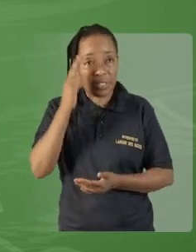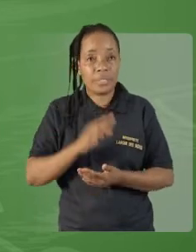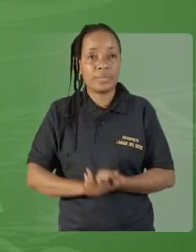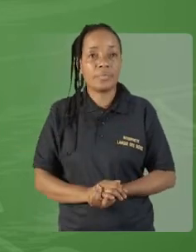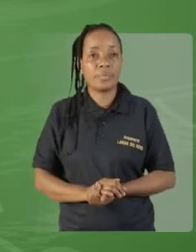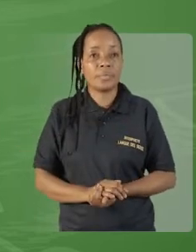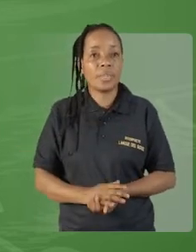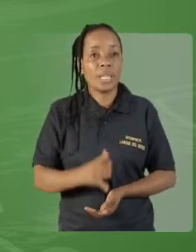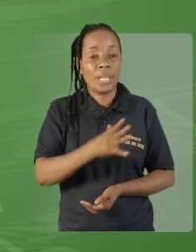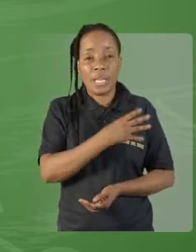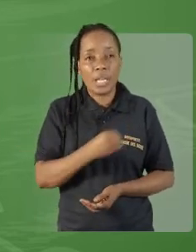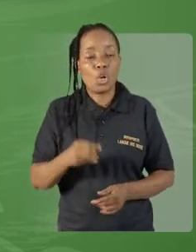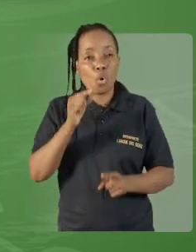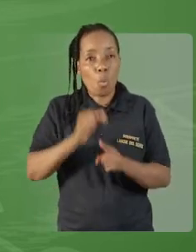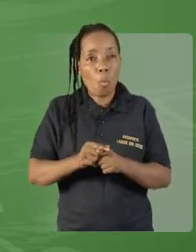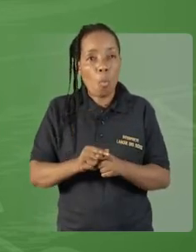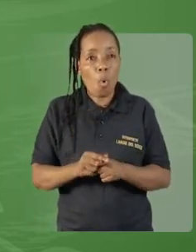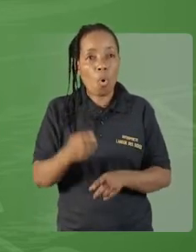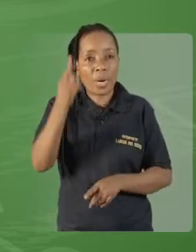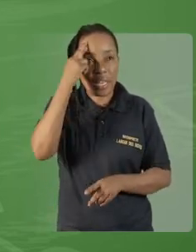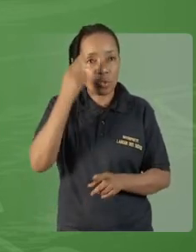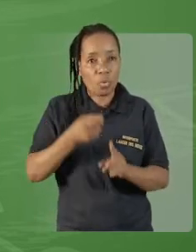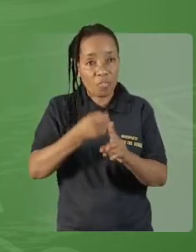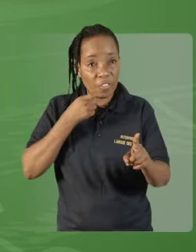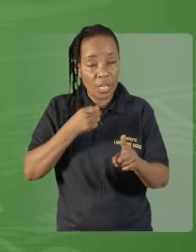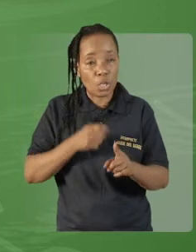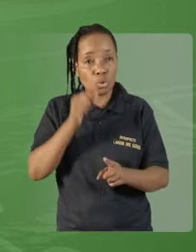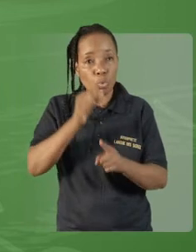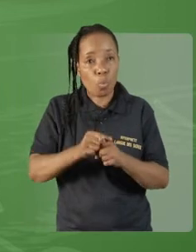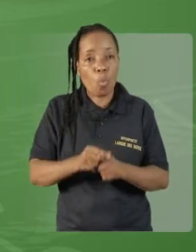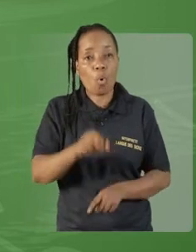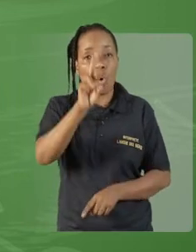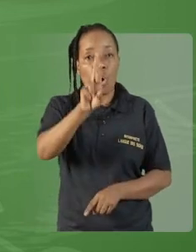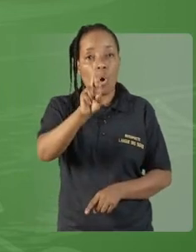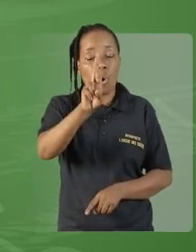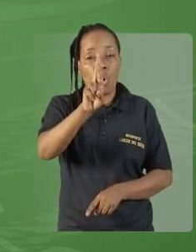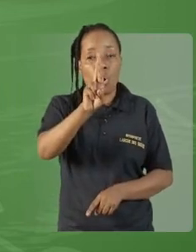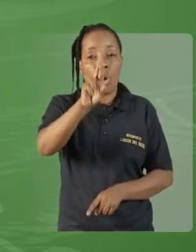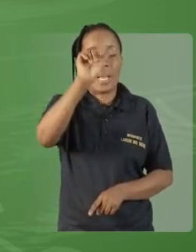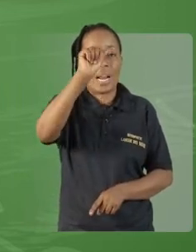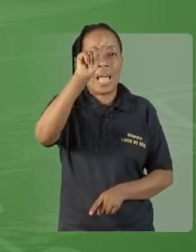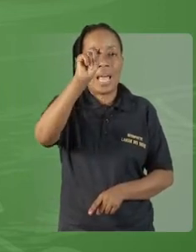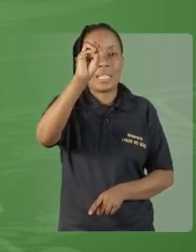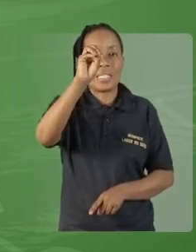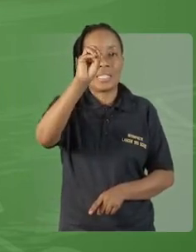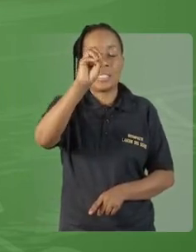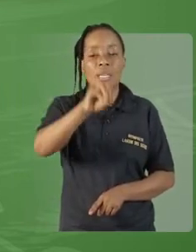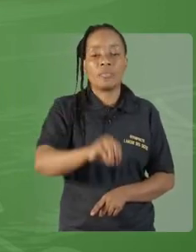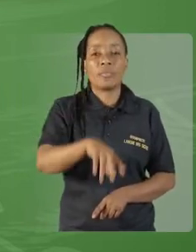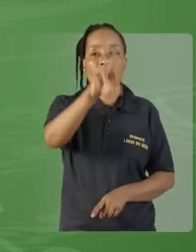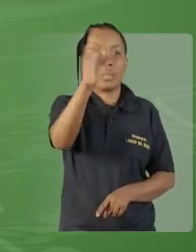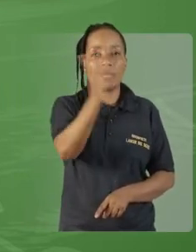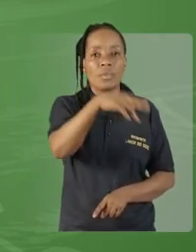Le mot raison dérive également étymologiquement du latin ratio, qui signifie